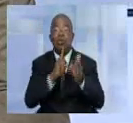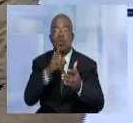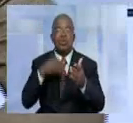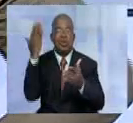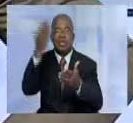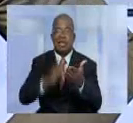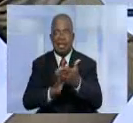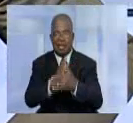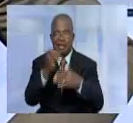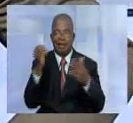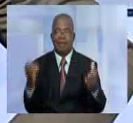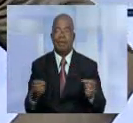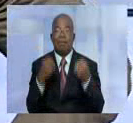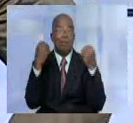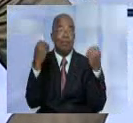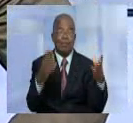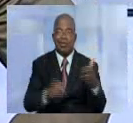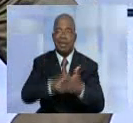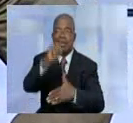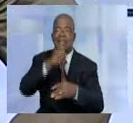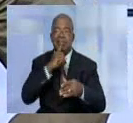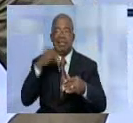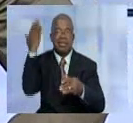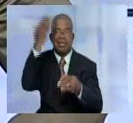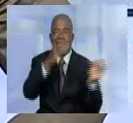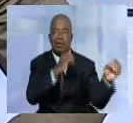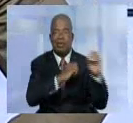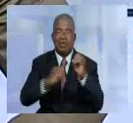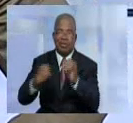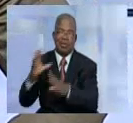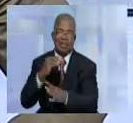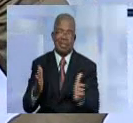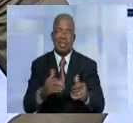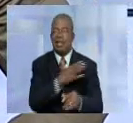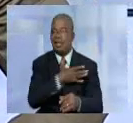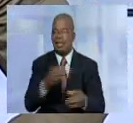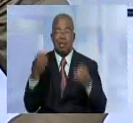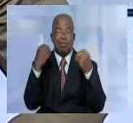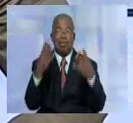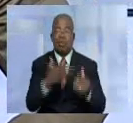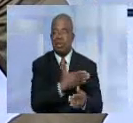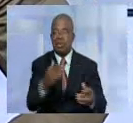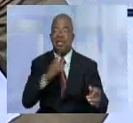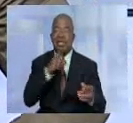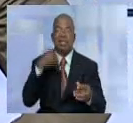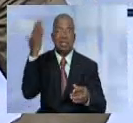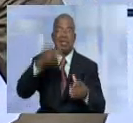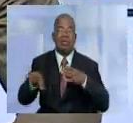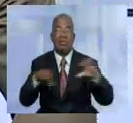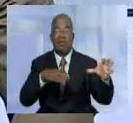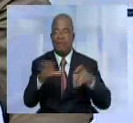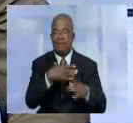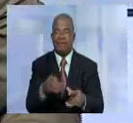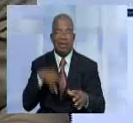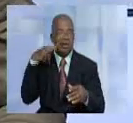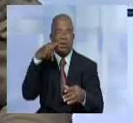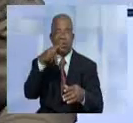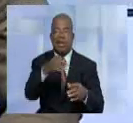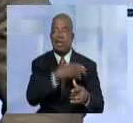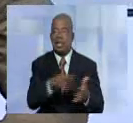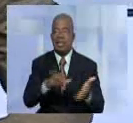Plusieurs séminaires seront organisés et l'accent sera mis sur l'emploi et la lutte contre la vie chère. Nous vous proposons d'écouter